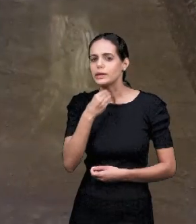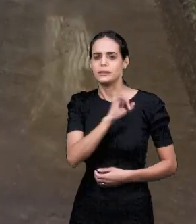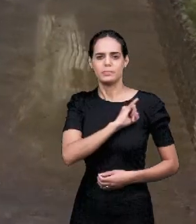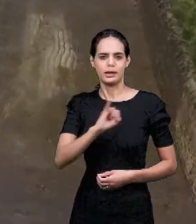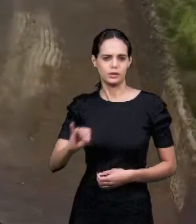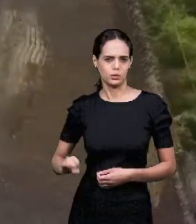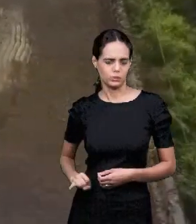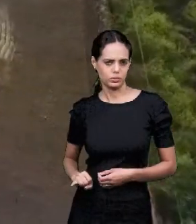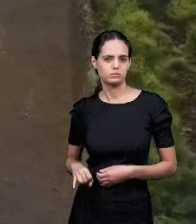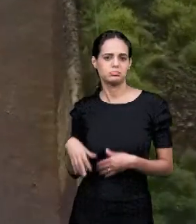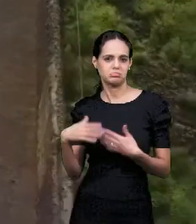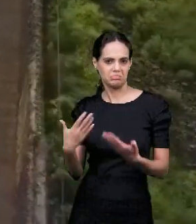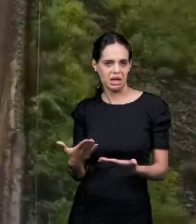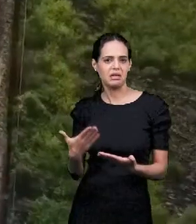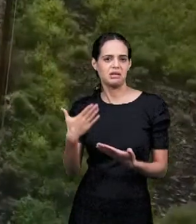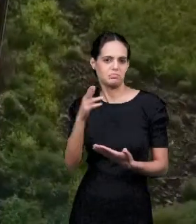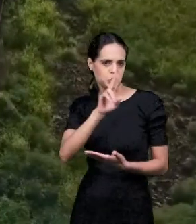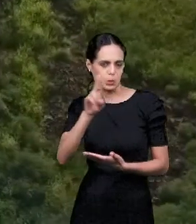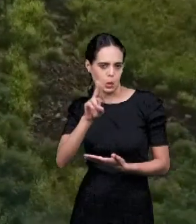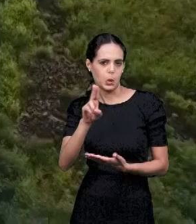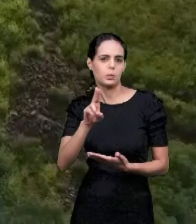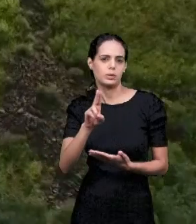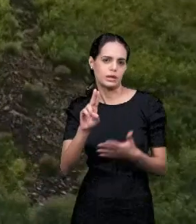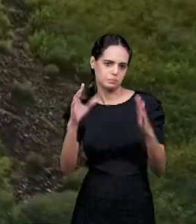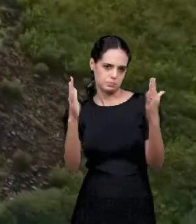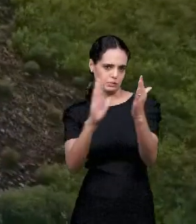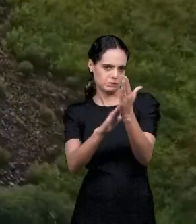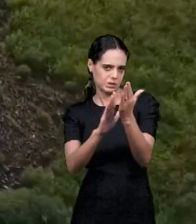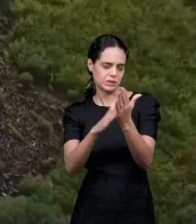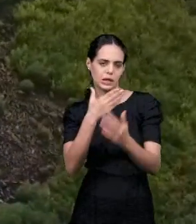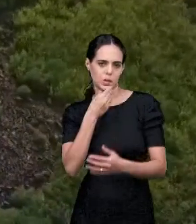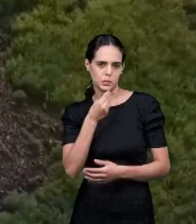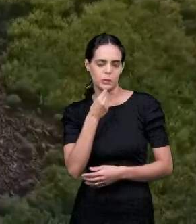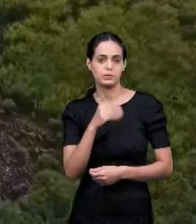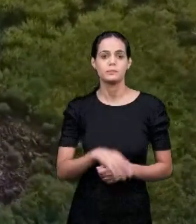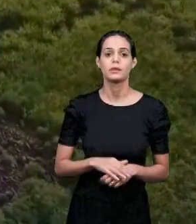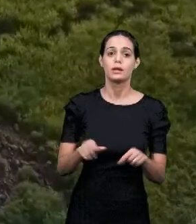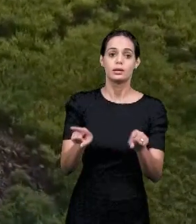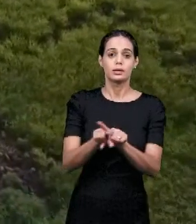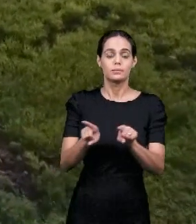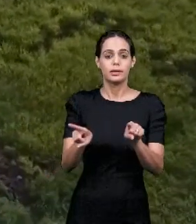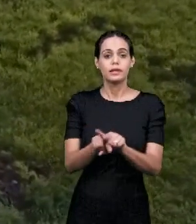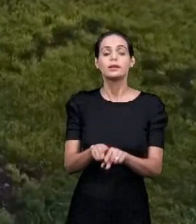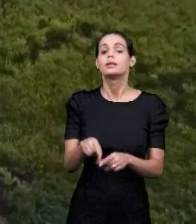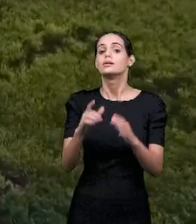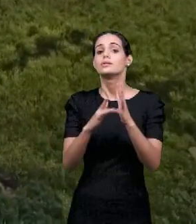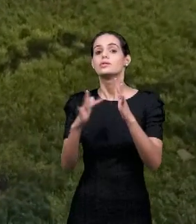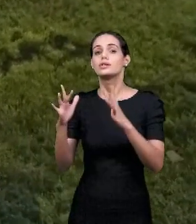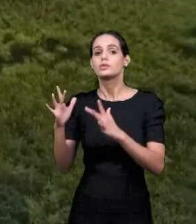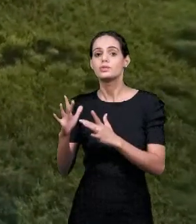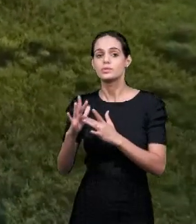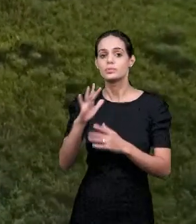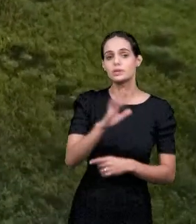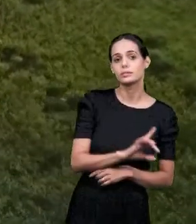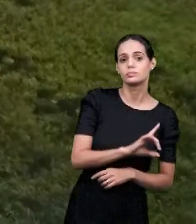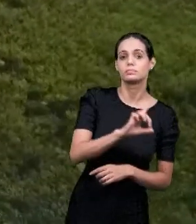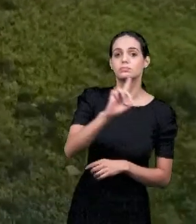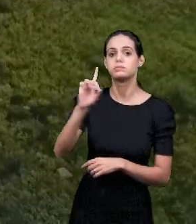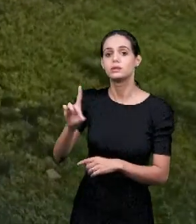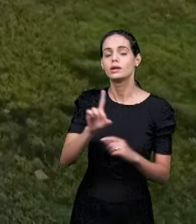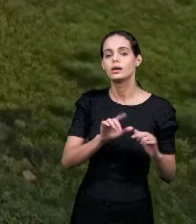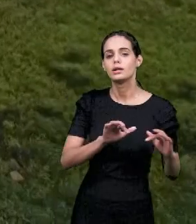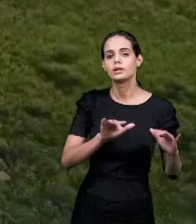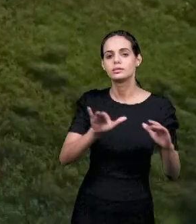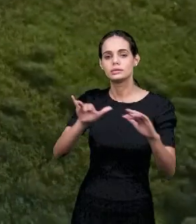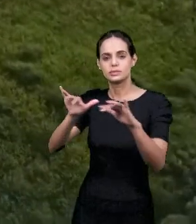E Tiberius Cafarnaum está César. exatamente Et ali en onde partant partiu o de Senhor Jesus, no Capernaum, capítulo donc 7 c'est de là que le de Seigneur Jésus il Lucas, part, essa